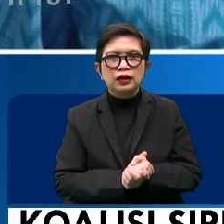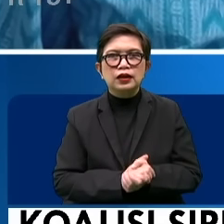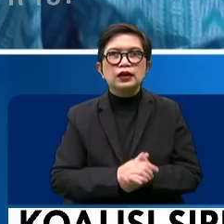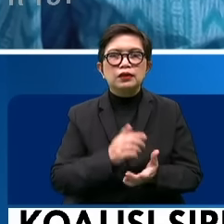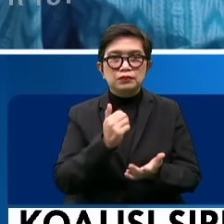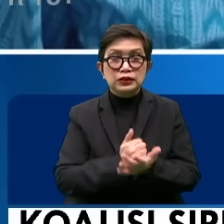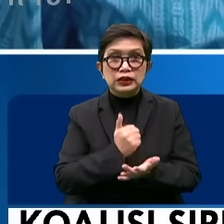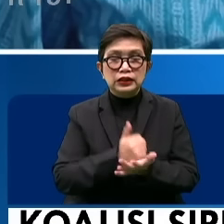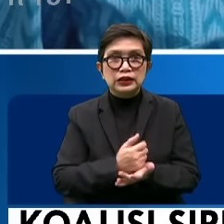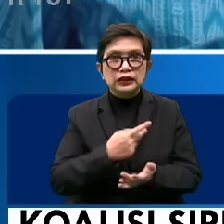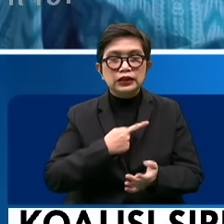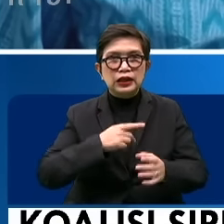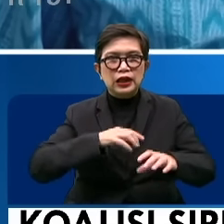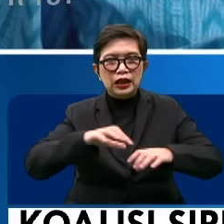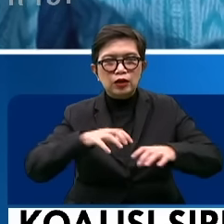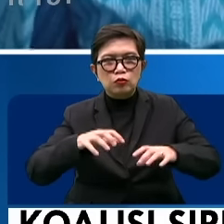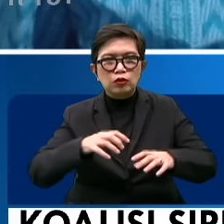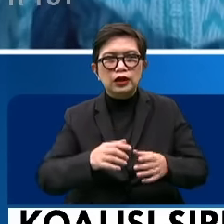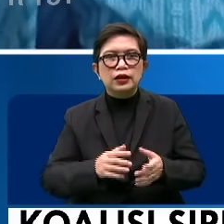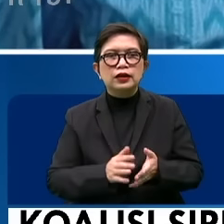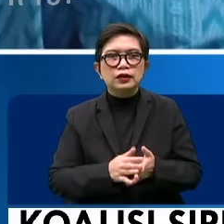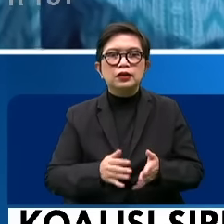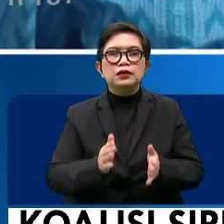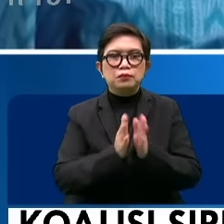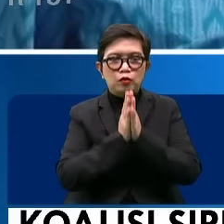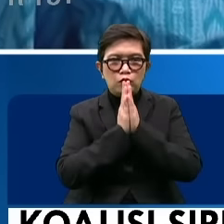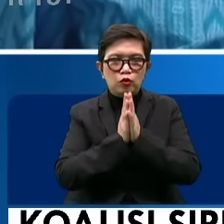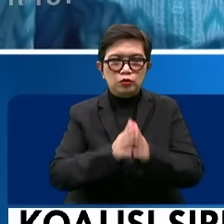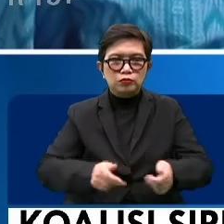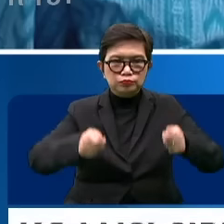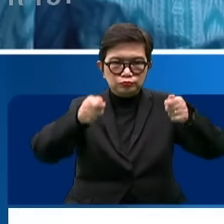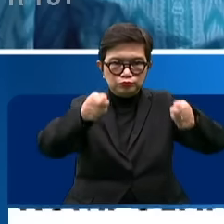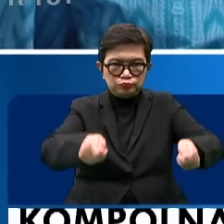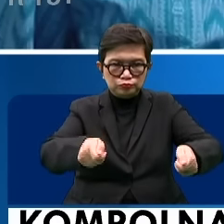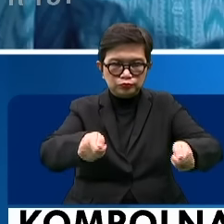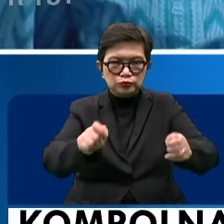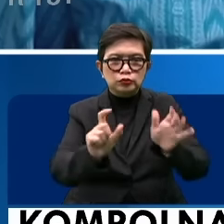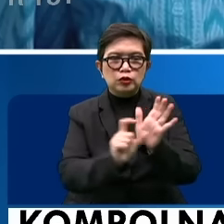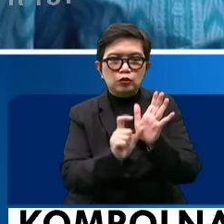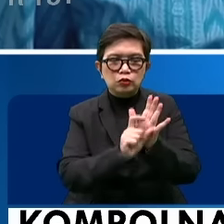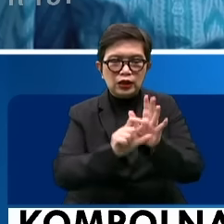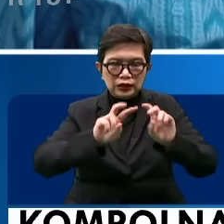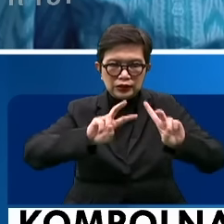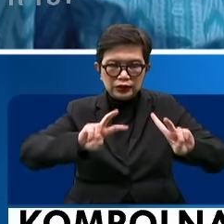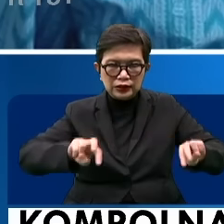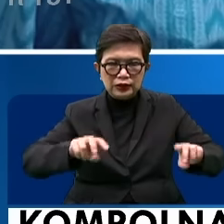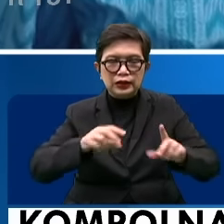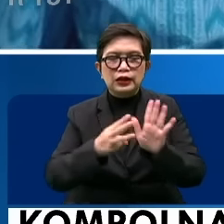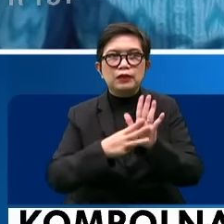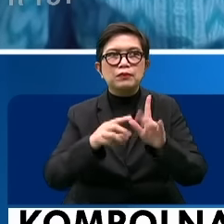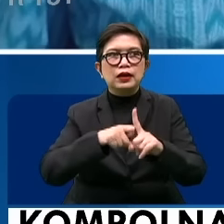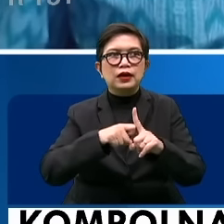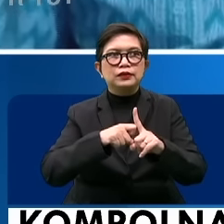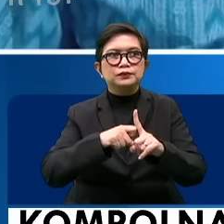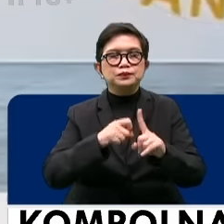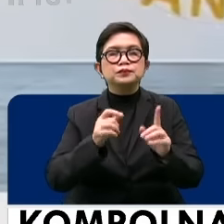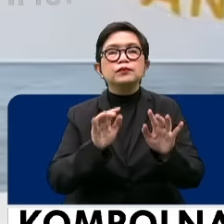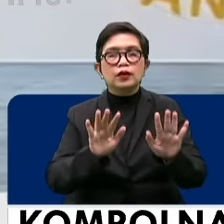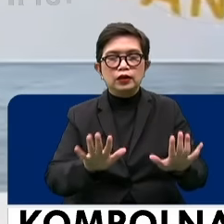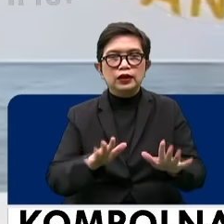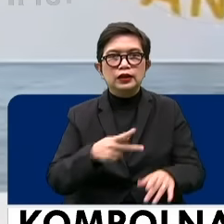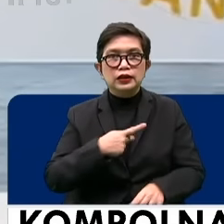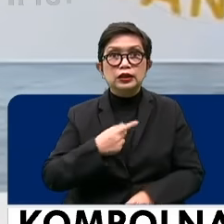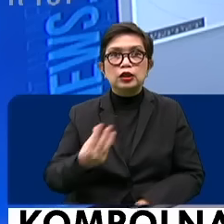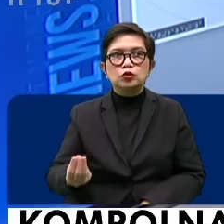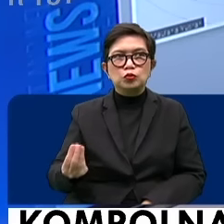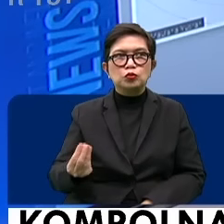bisa yang kita lakukan adalah judicial review. Karena ini udah Judicial bentuknya review ya. undang-undang. Nggak bisa Oke. lagi selain judicial review tersebut. Kita tunggu nanti seperti